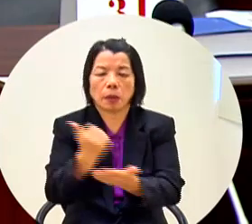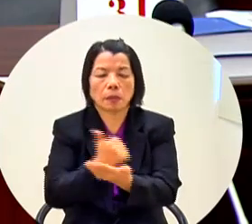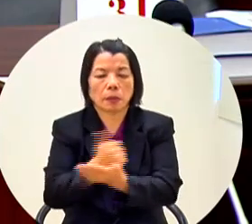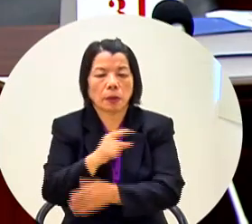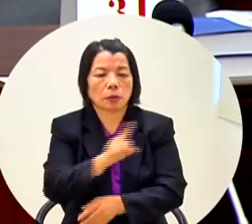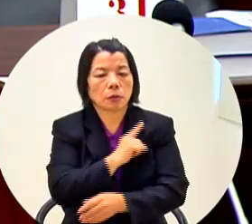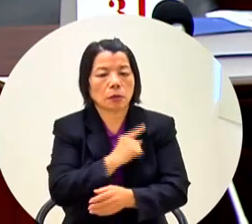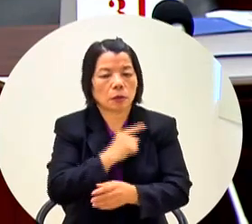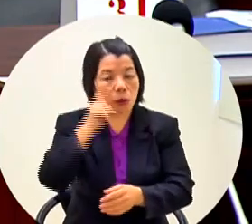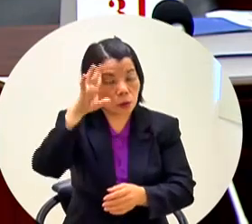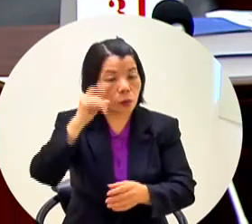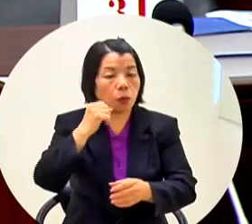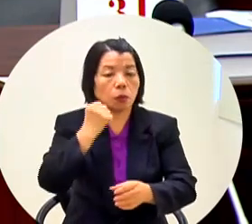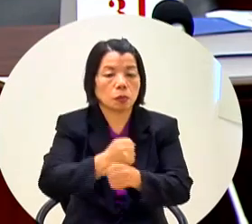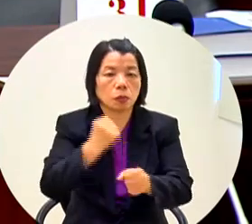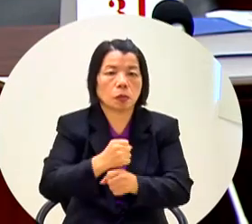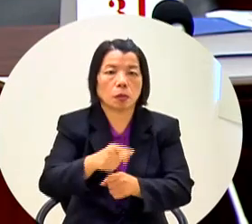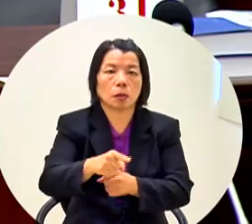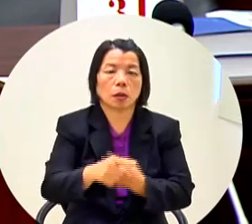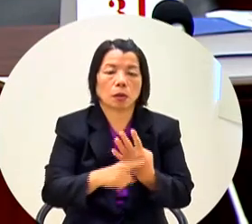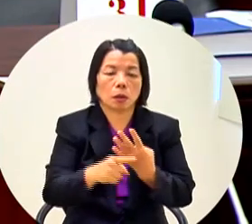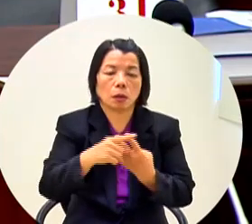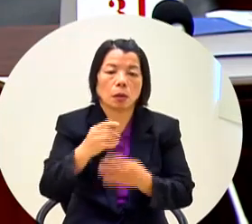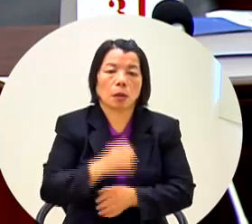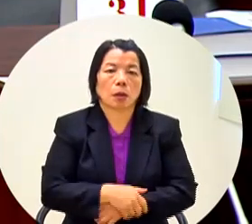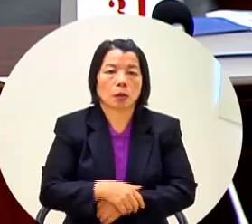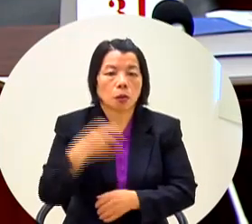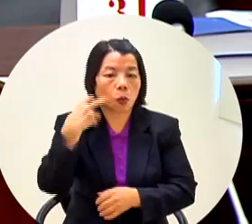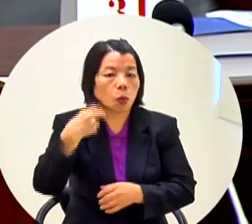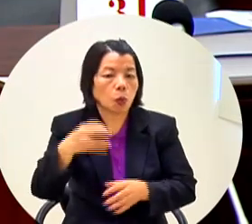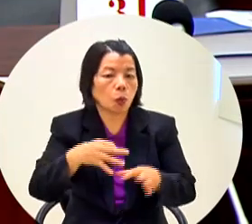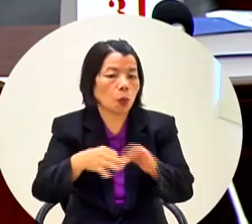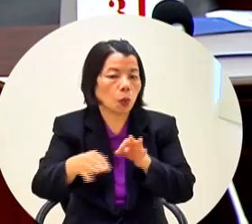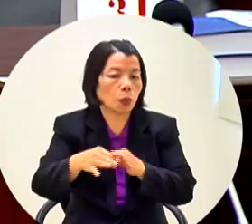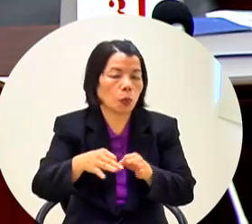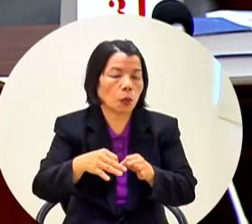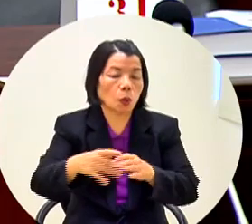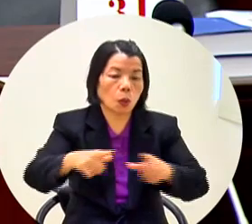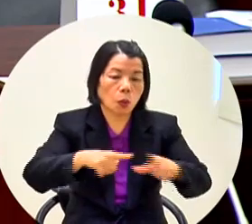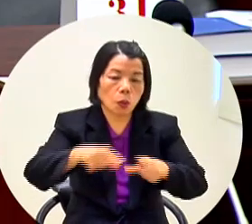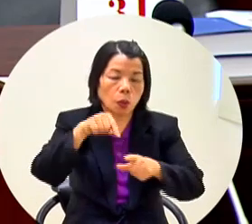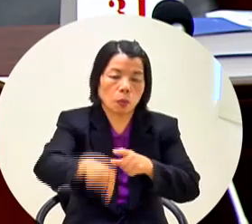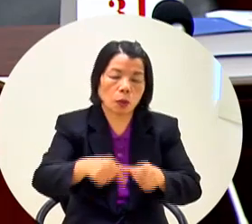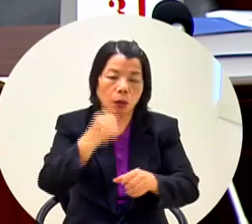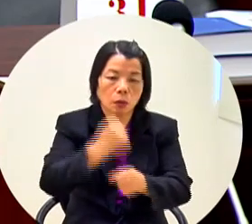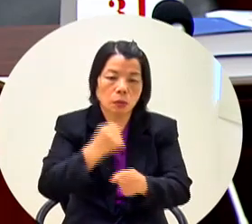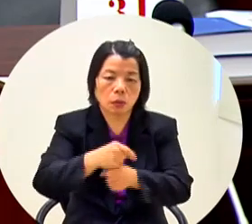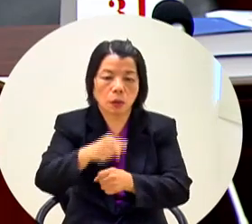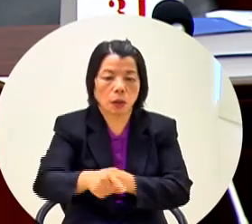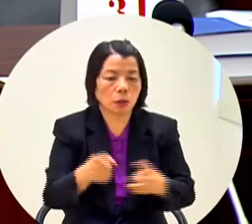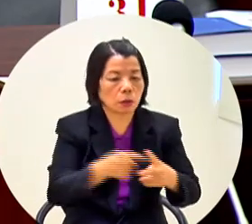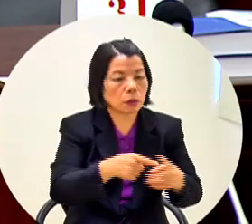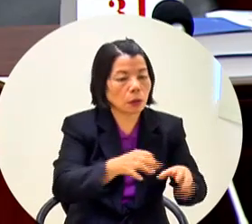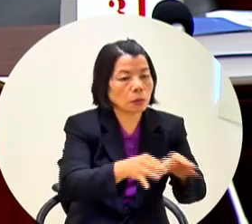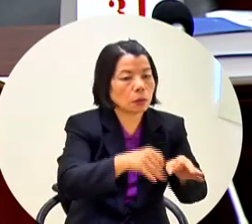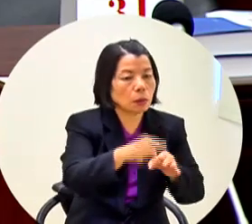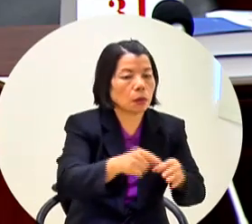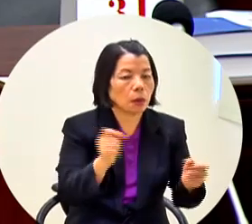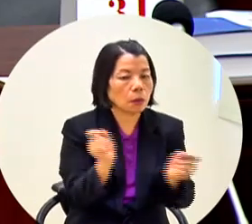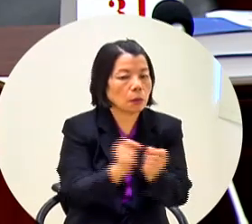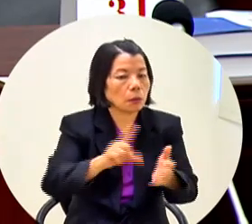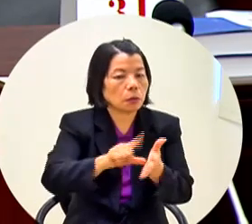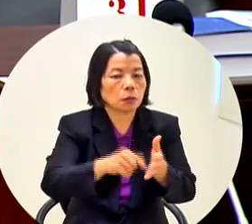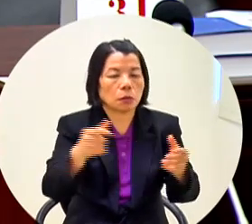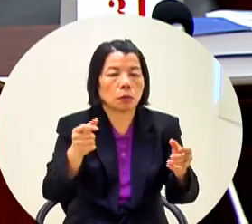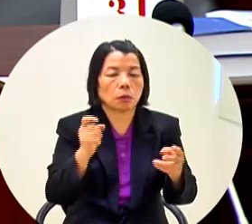些业者，他在做果园打工的这些园丁，其他小店帮忙的临时工，他都没有在这个方